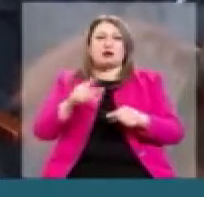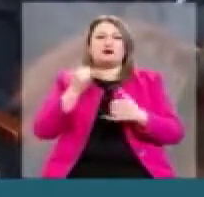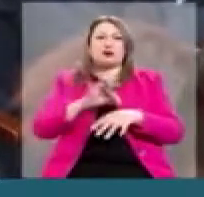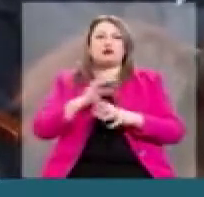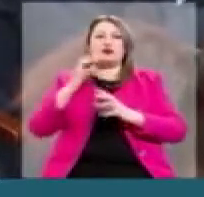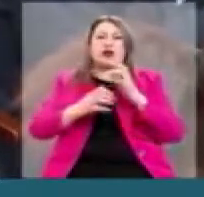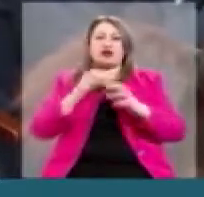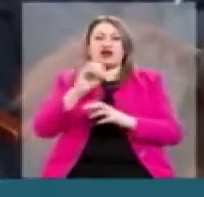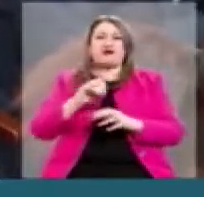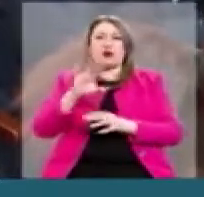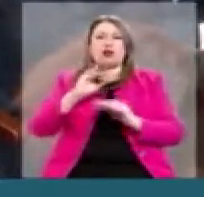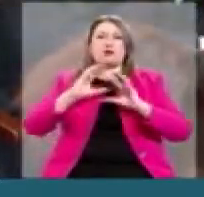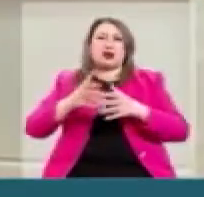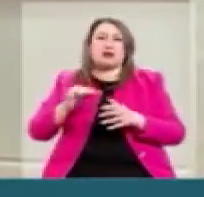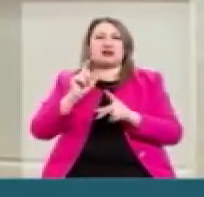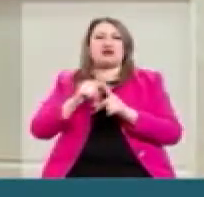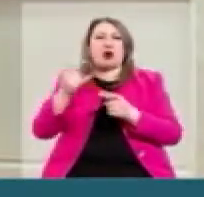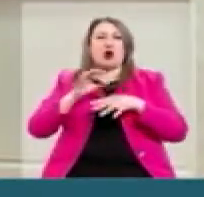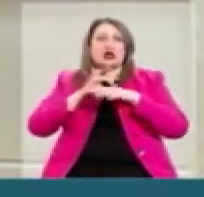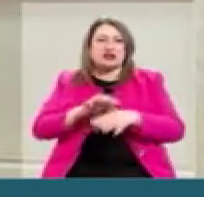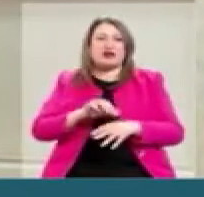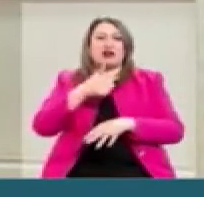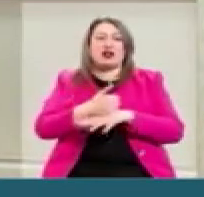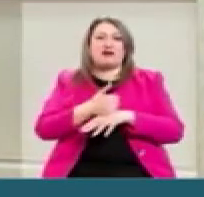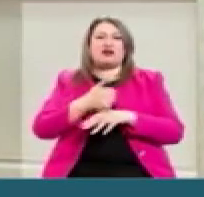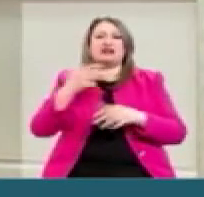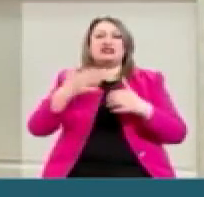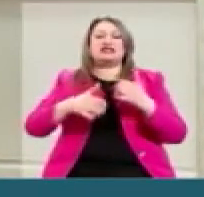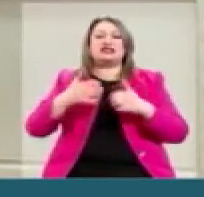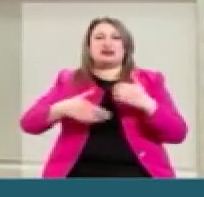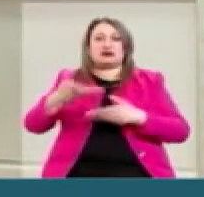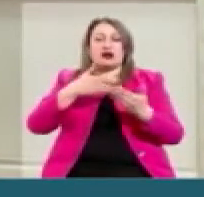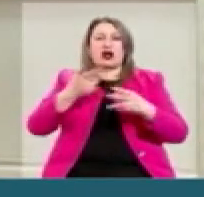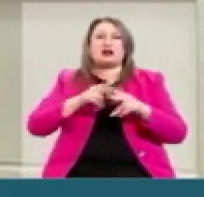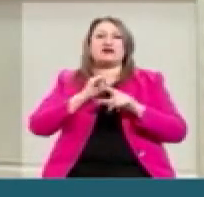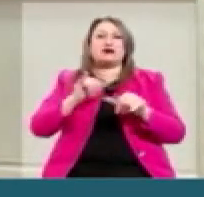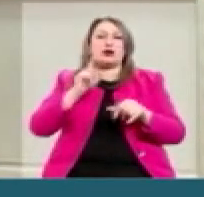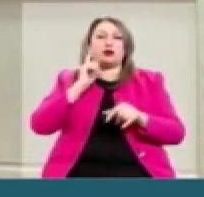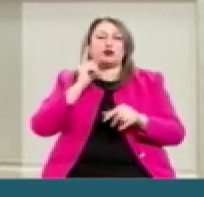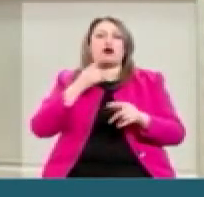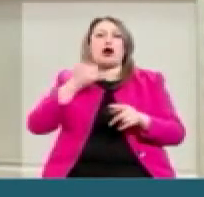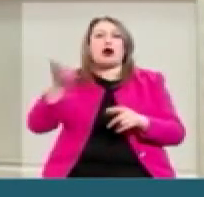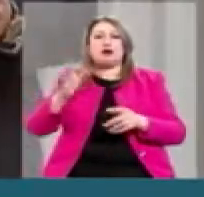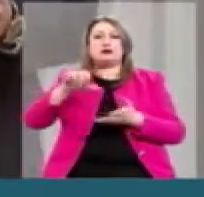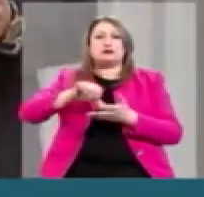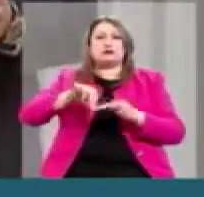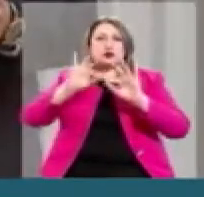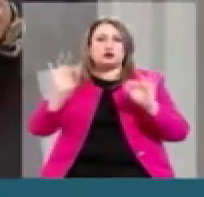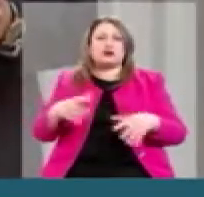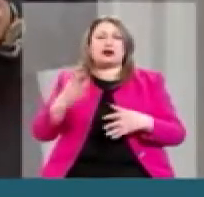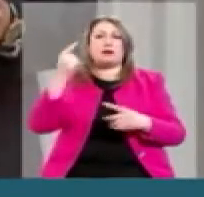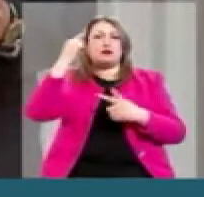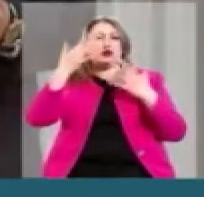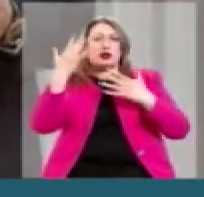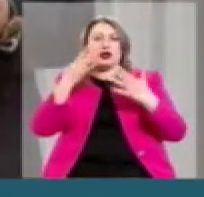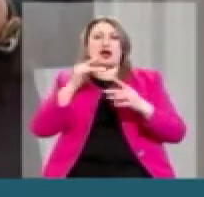проводятся чемпионаты Европы и мира. По словам организаторов, главная цель дебатного турнира – это развитие молодежи навык ораторского искусства, критического